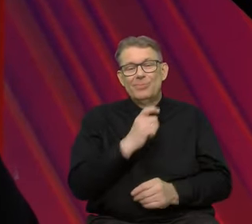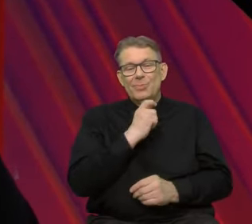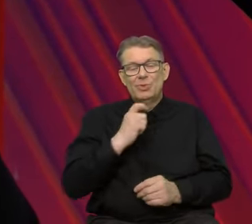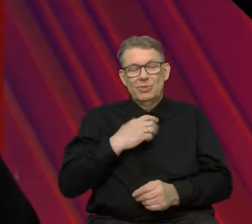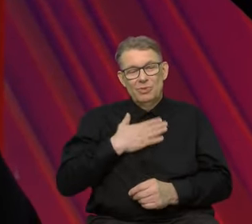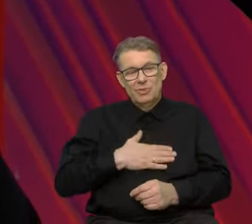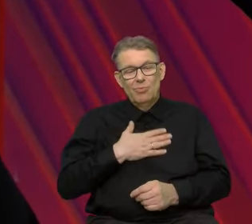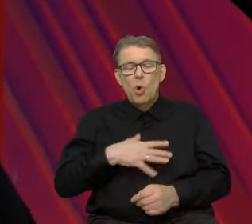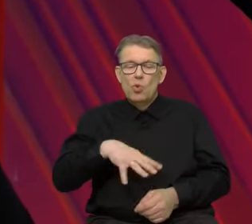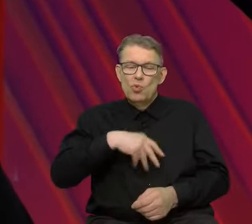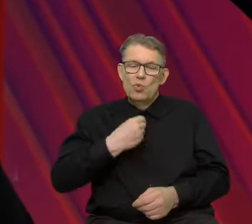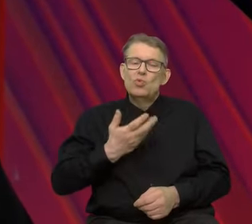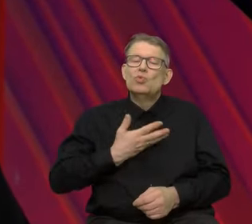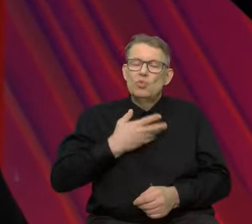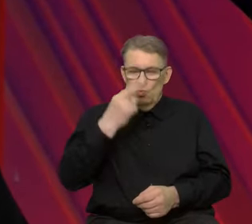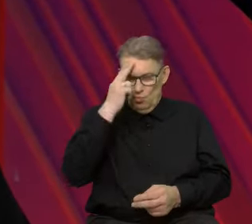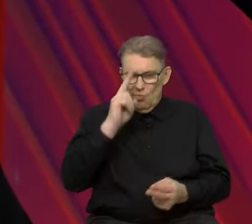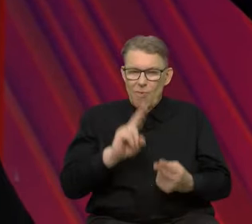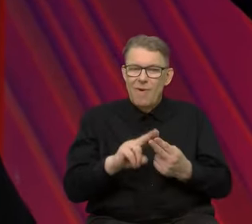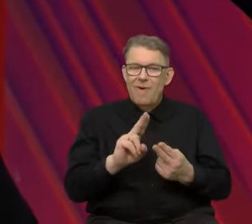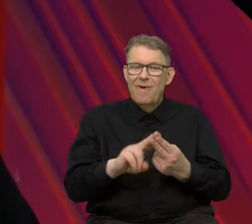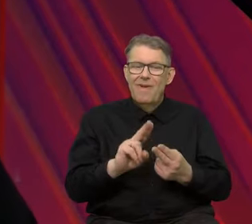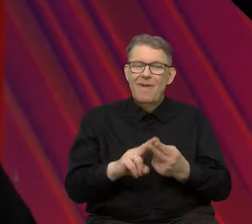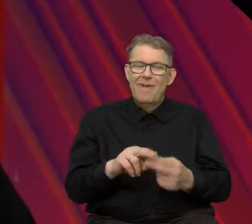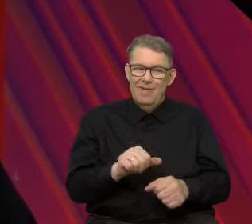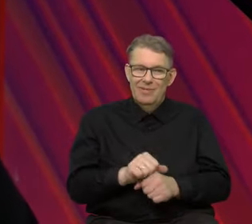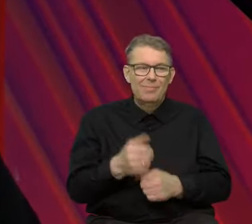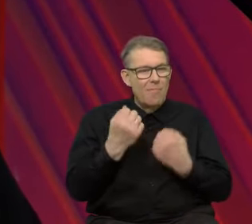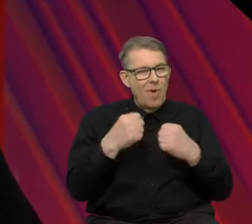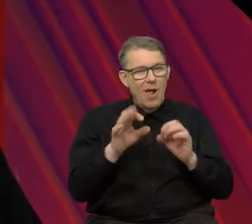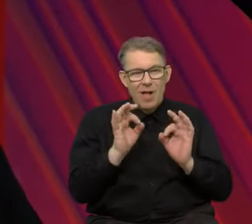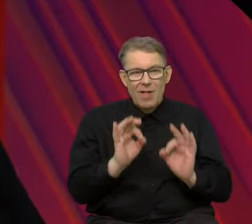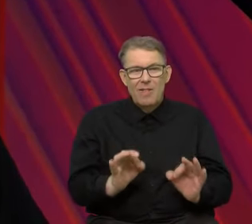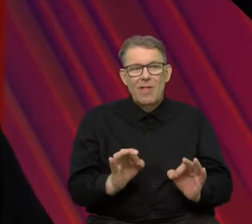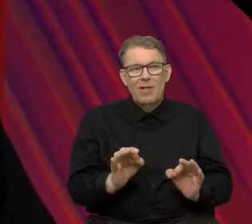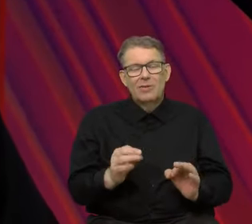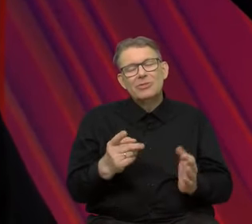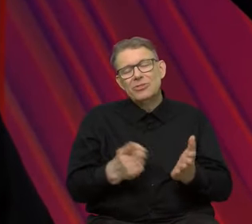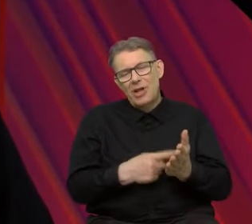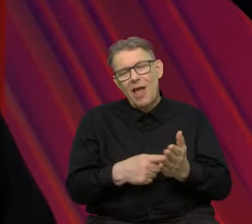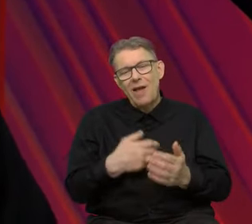duchowo bardzo dobrze i często proszę go